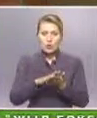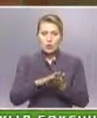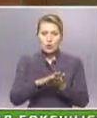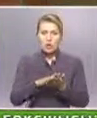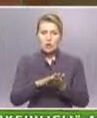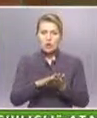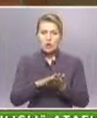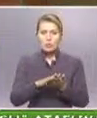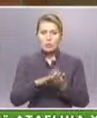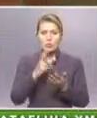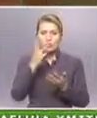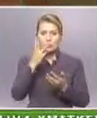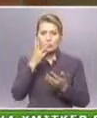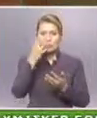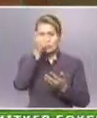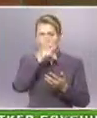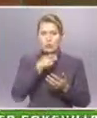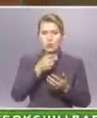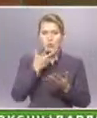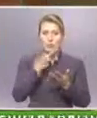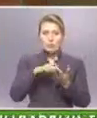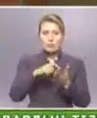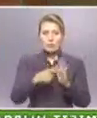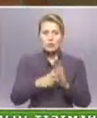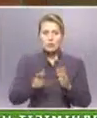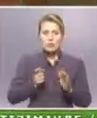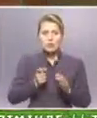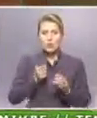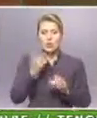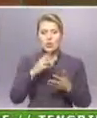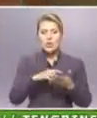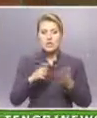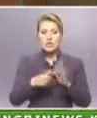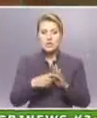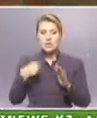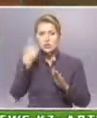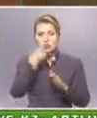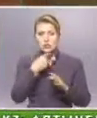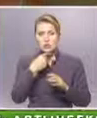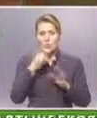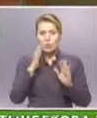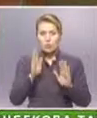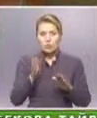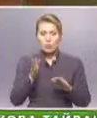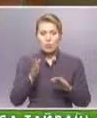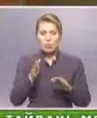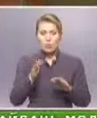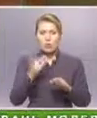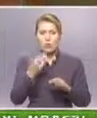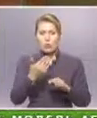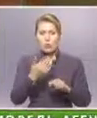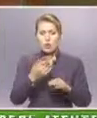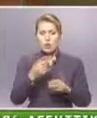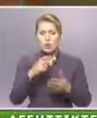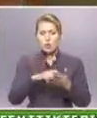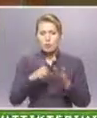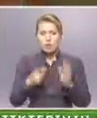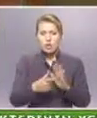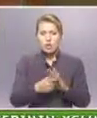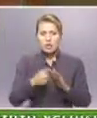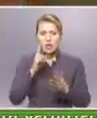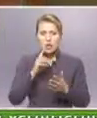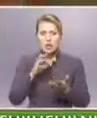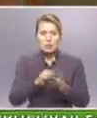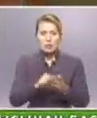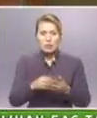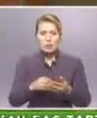тұрғанда 3-4 жылдай күтеді өз пәтерін. Бірақ ол пәтерін жекешелендіруге болады. Ол коммуналдық жалға